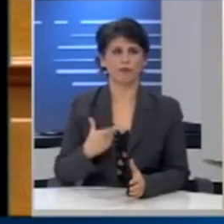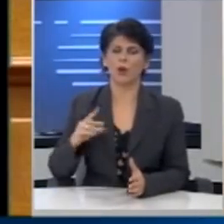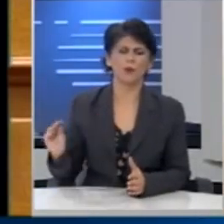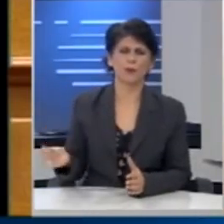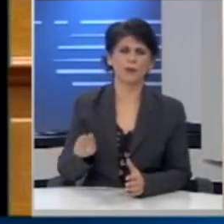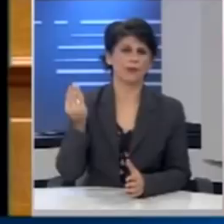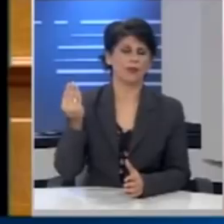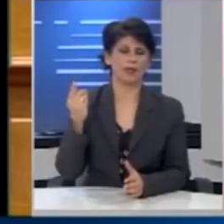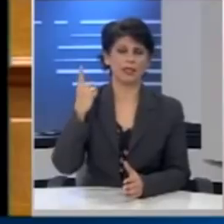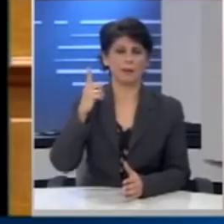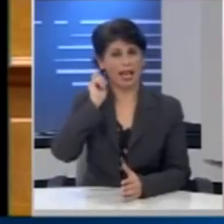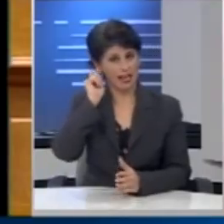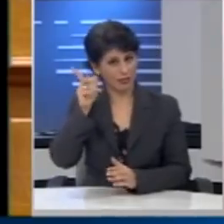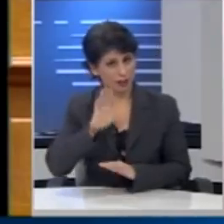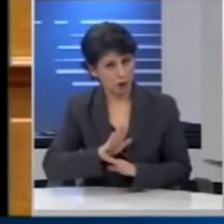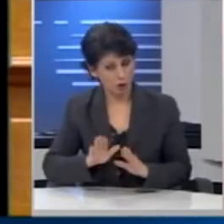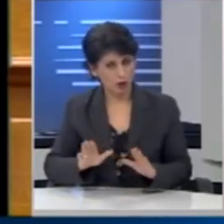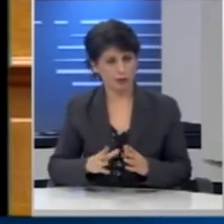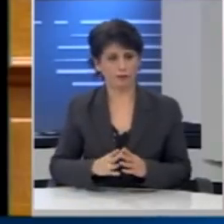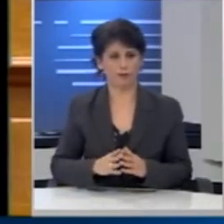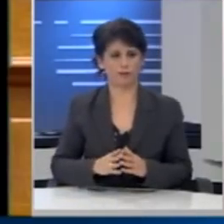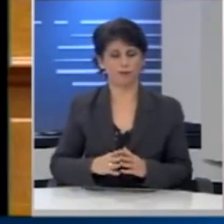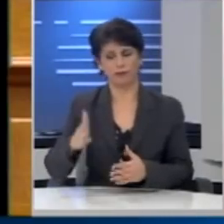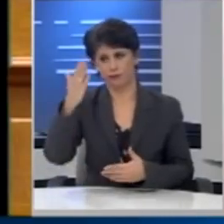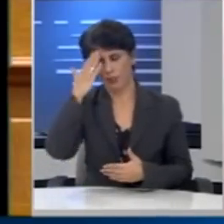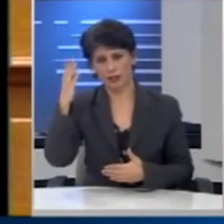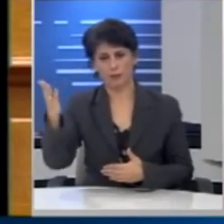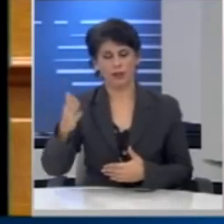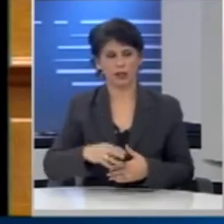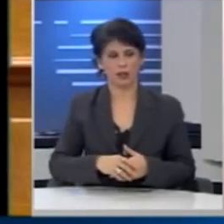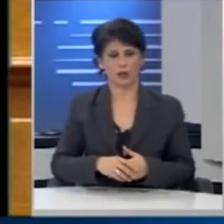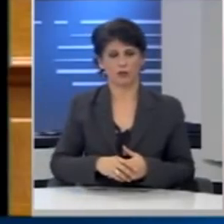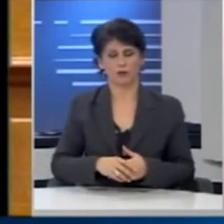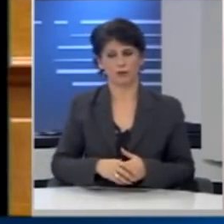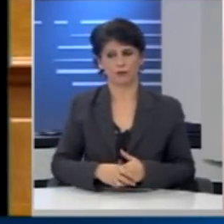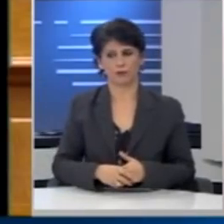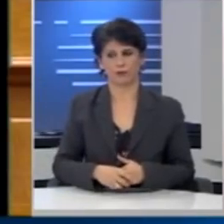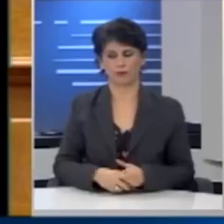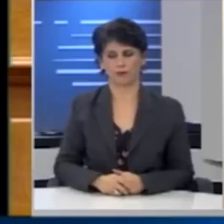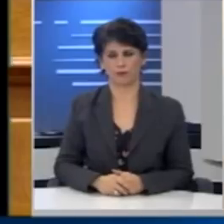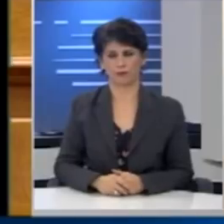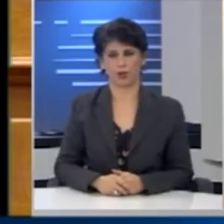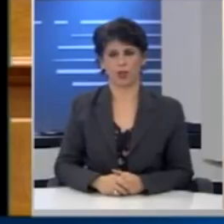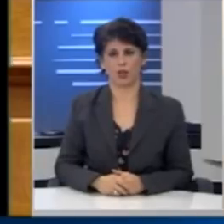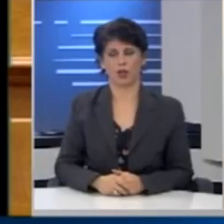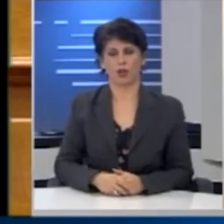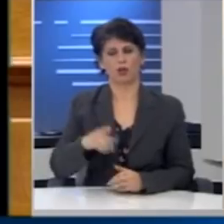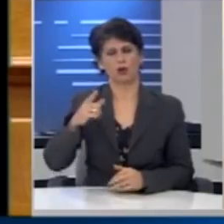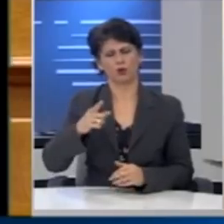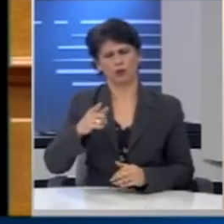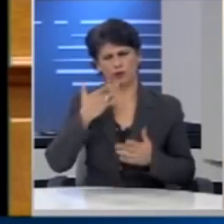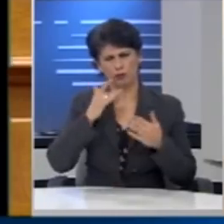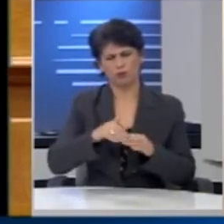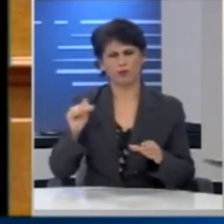βρέθηκα σε μία εκδήλωση προς τιμήν του απερχόμενου Αντιπροέδρου της